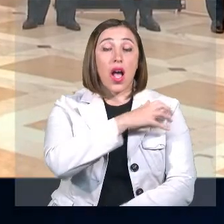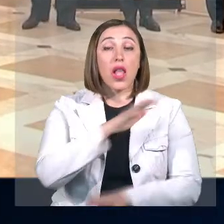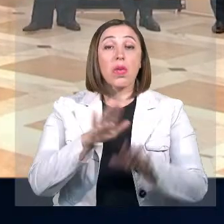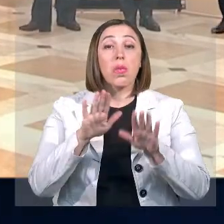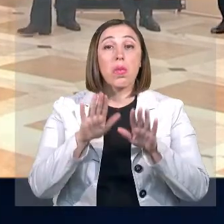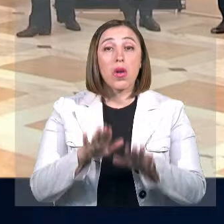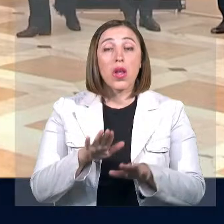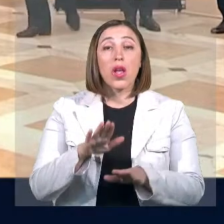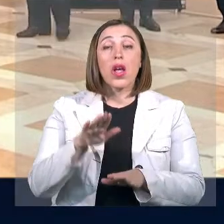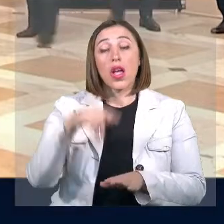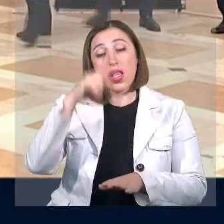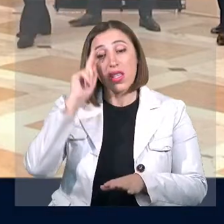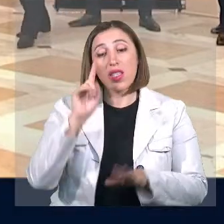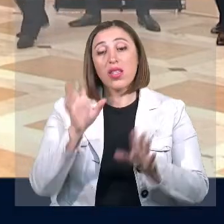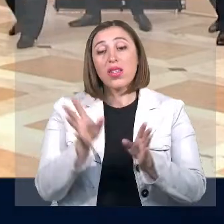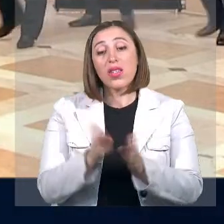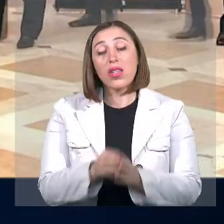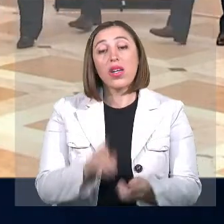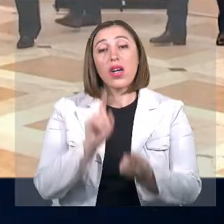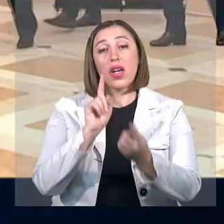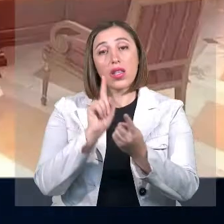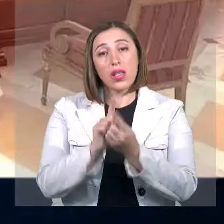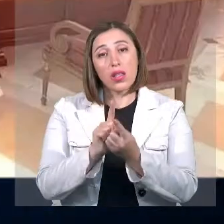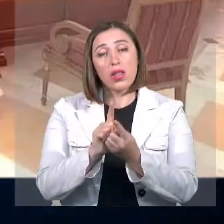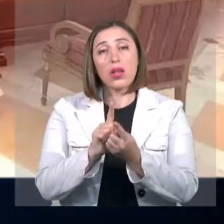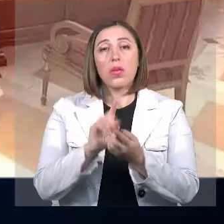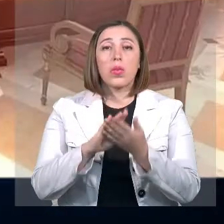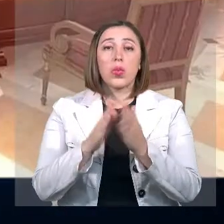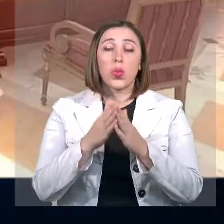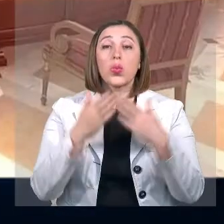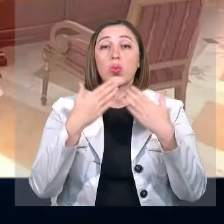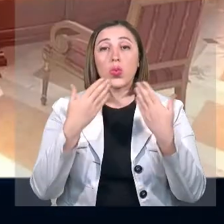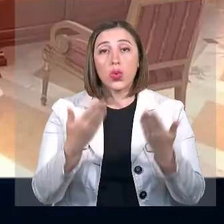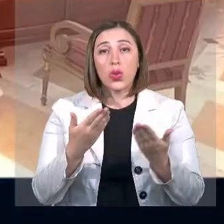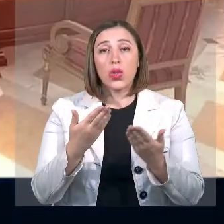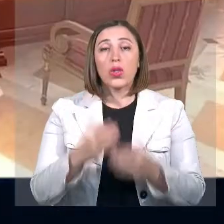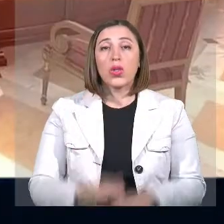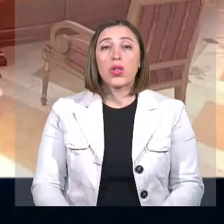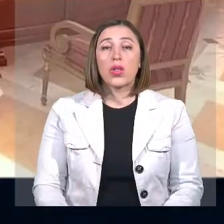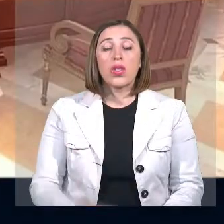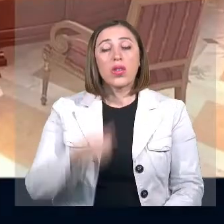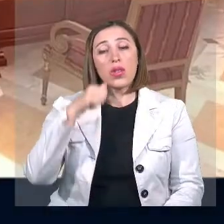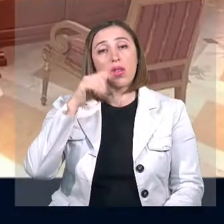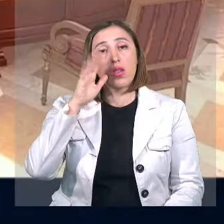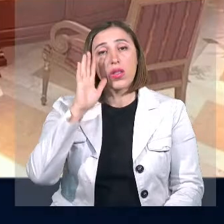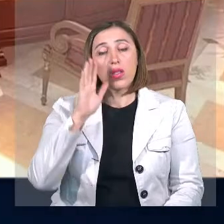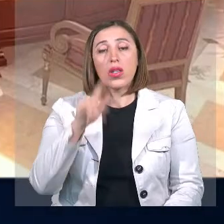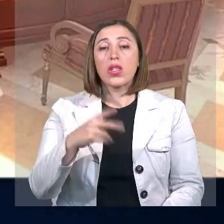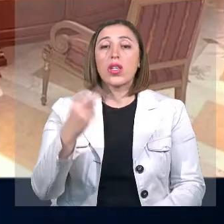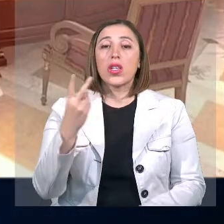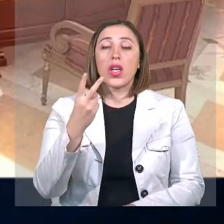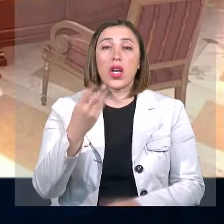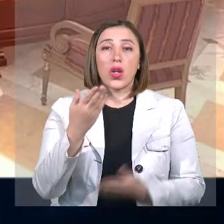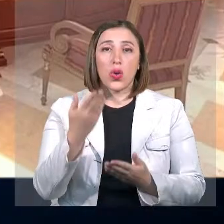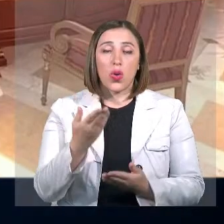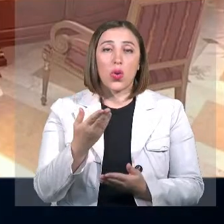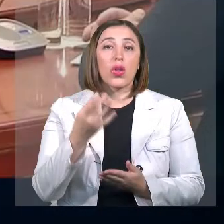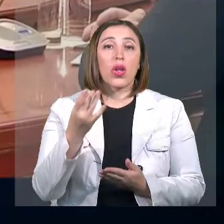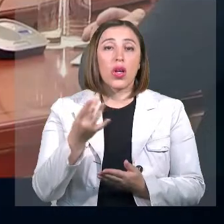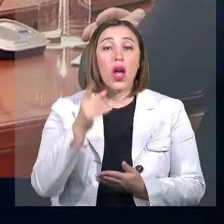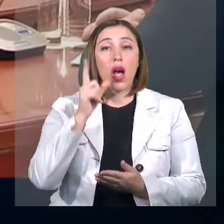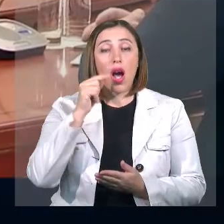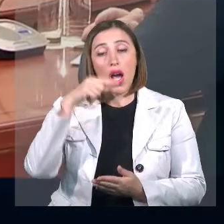Պետերբուրգում գտնվող Ալիևի հետ հանդիպում նախատեսված չէ։ Վերջին մի քանի օրերին սա երկրորդ դեպքն է, որ հայ